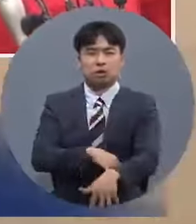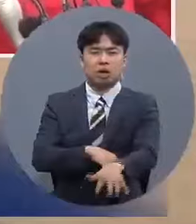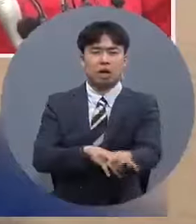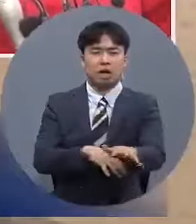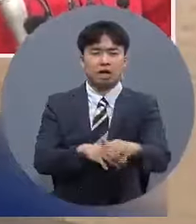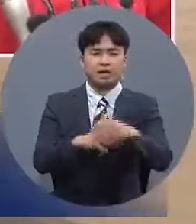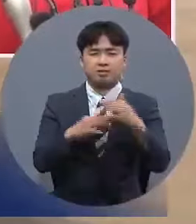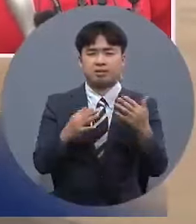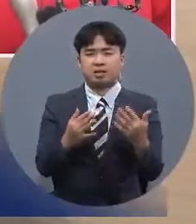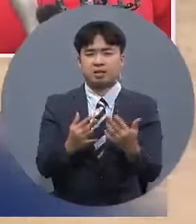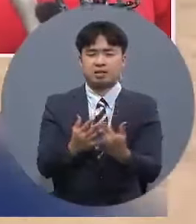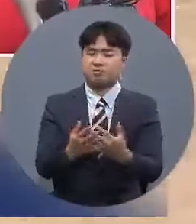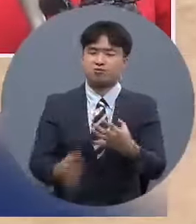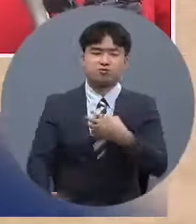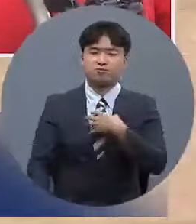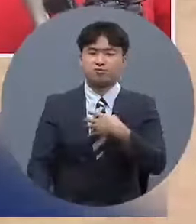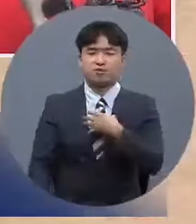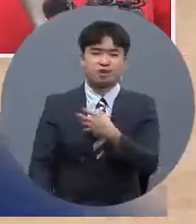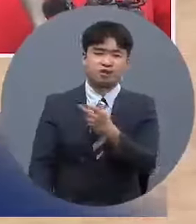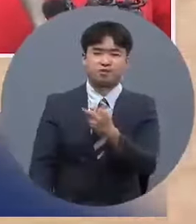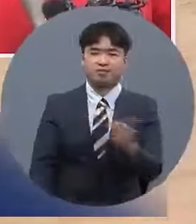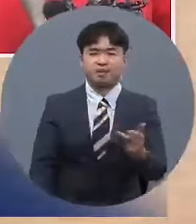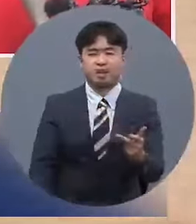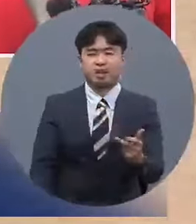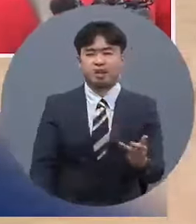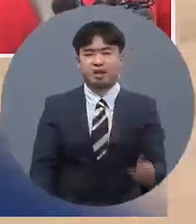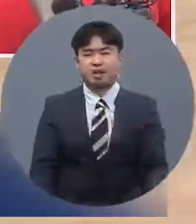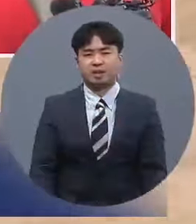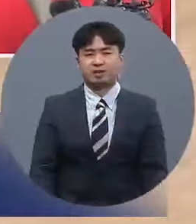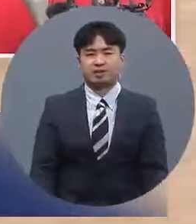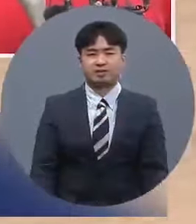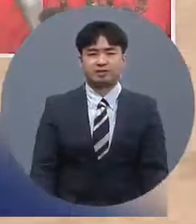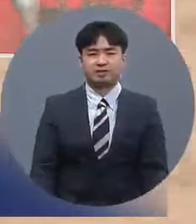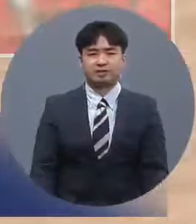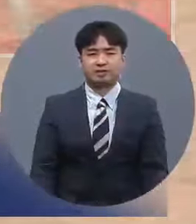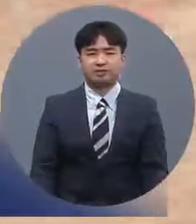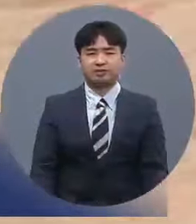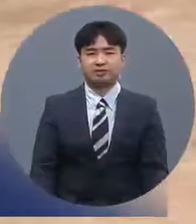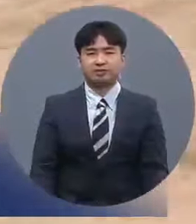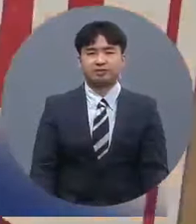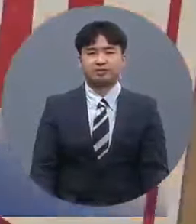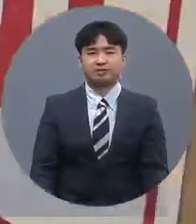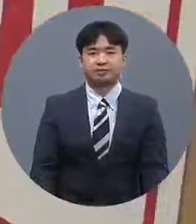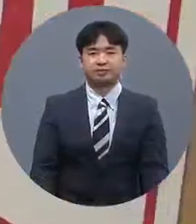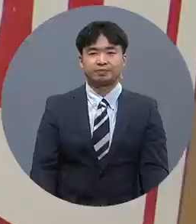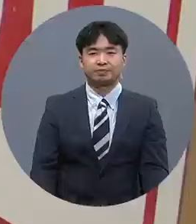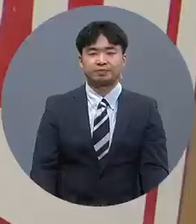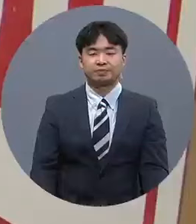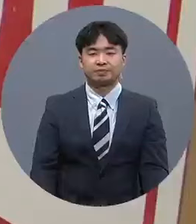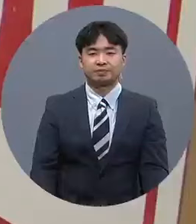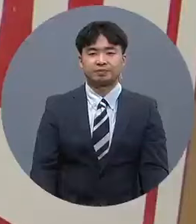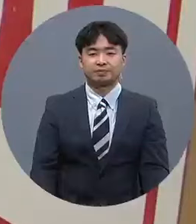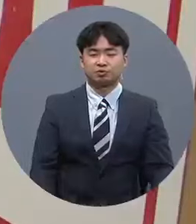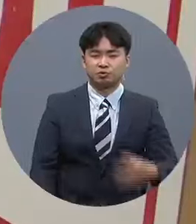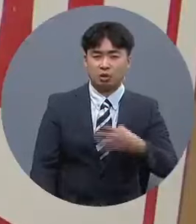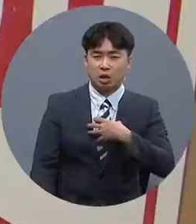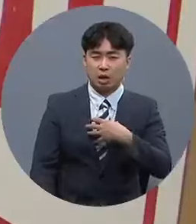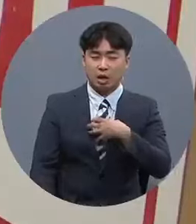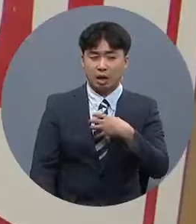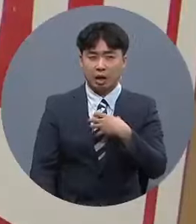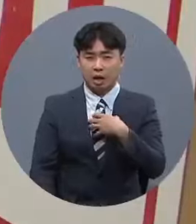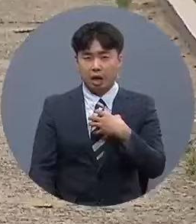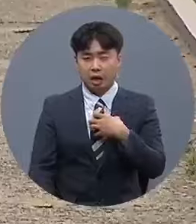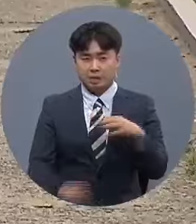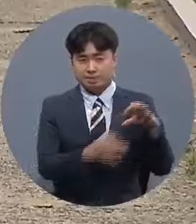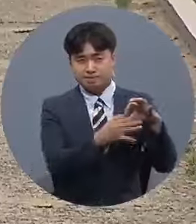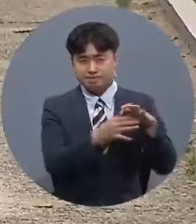찼었고 여기도 다 물이 다 넘었습니다. 그래서 그때도 이게 상당히 위험했었죠. 위험을 감수하고도 이